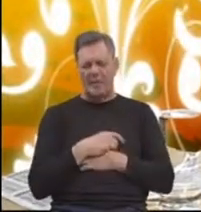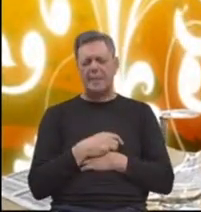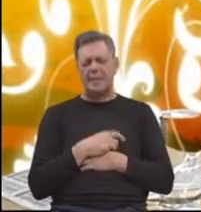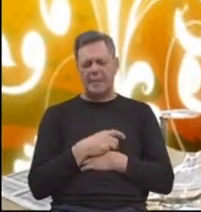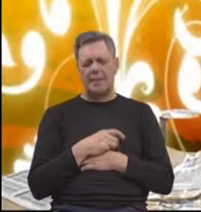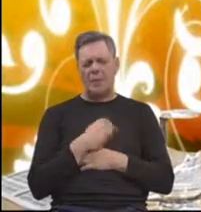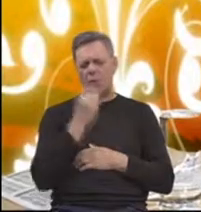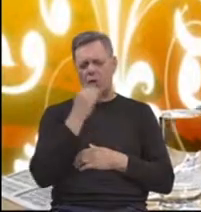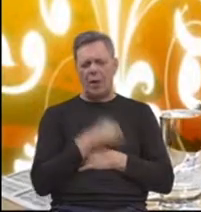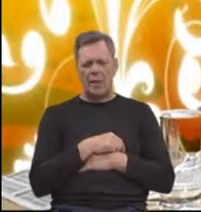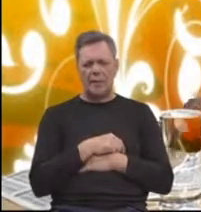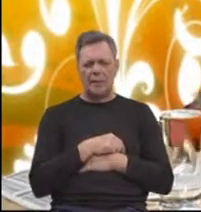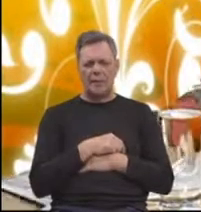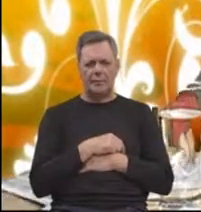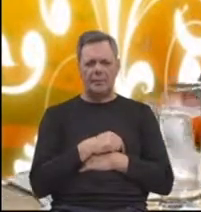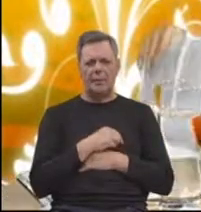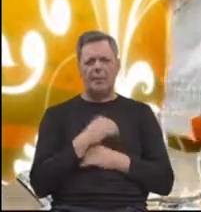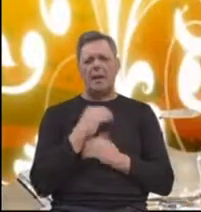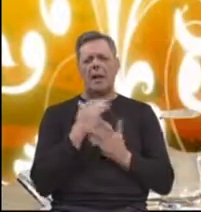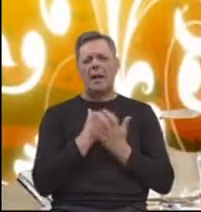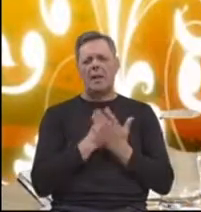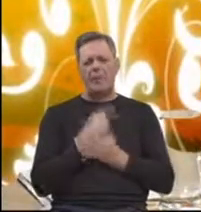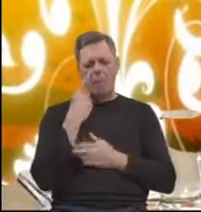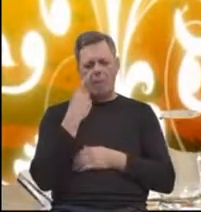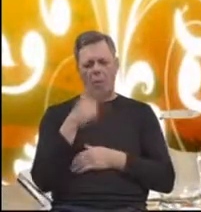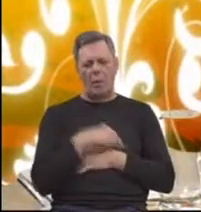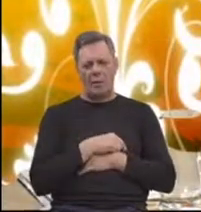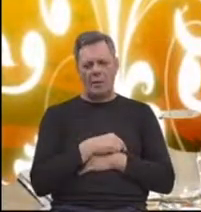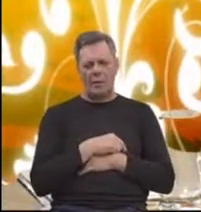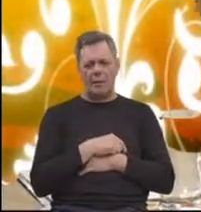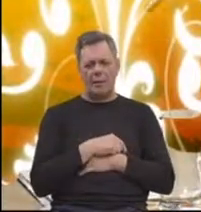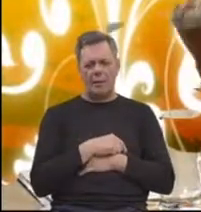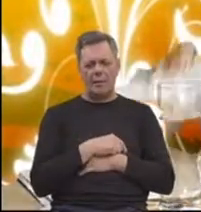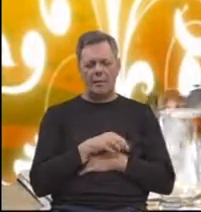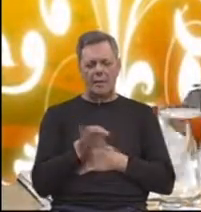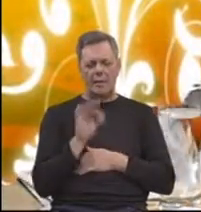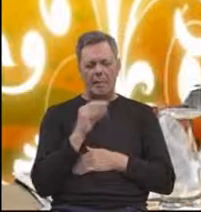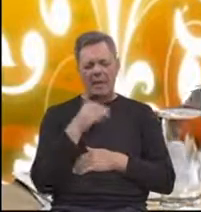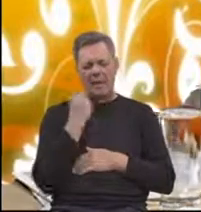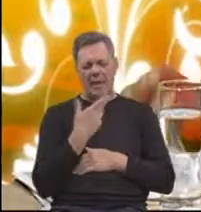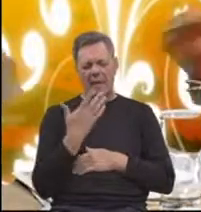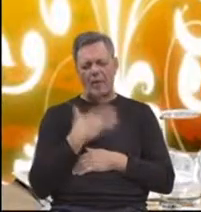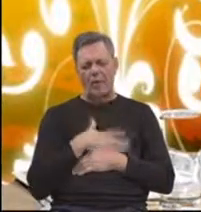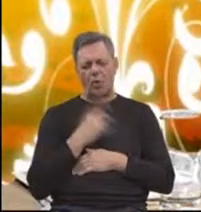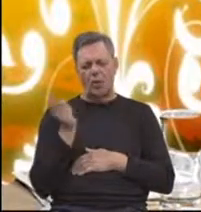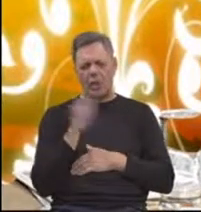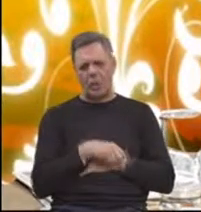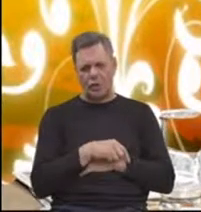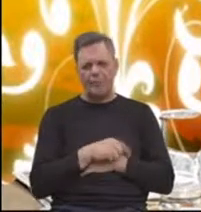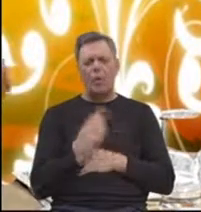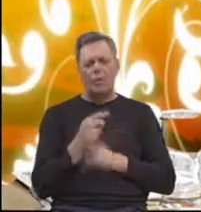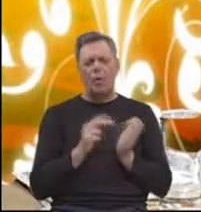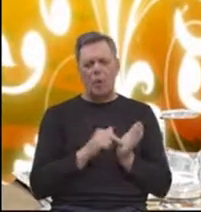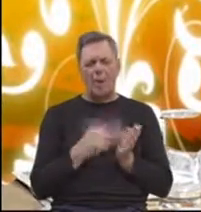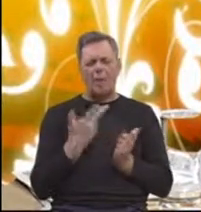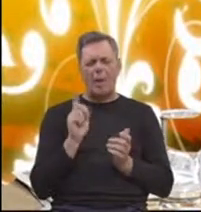www.kongres.nutricionista.com, sve to i rasporede ove pogledajte. Zašto vam to kažem? Izaberite vi predavanje na koje dođete. Sigurno postoji neki način da